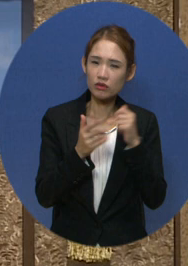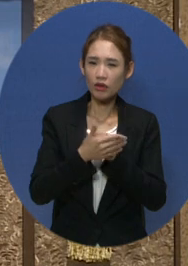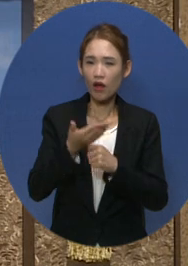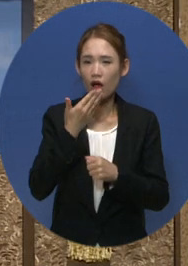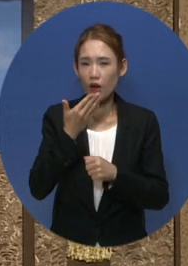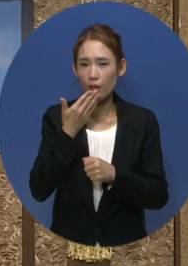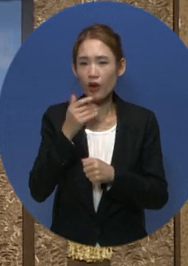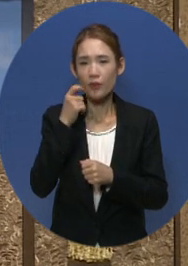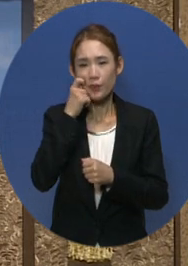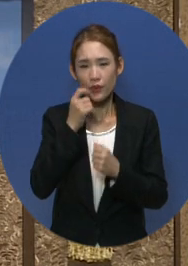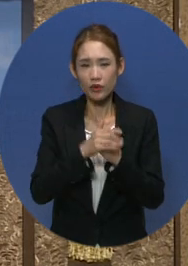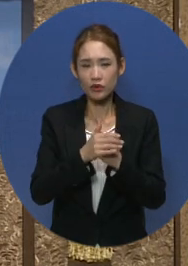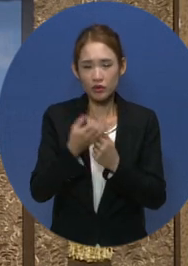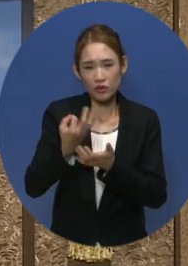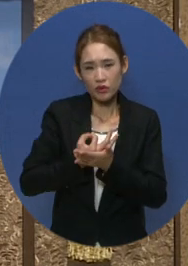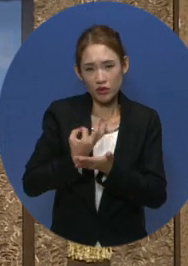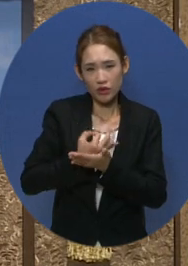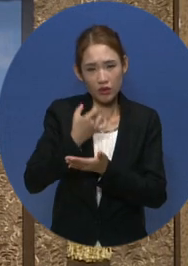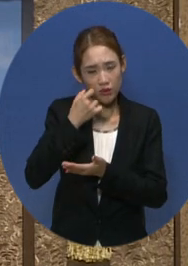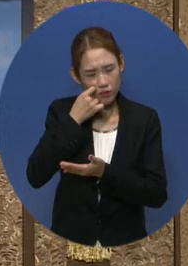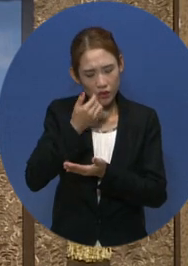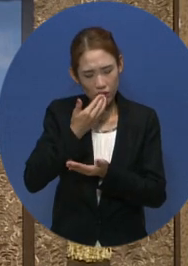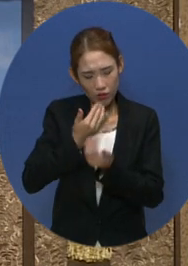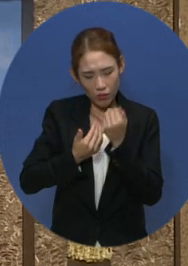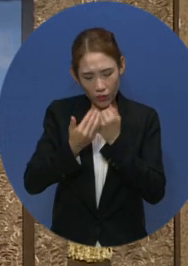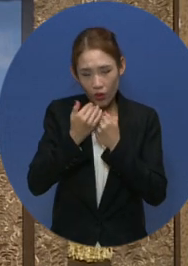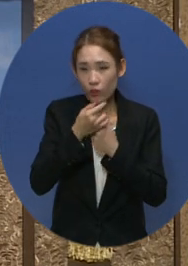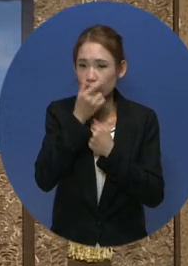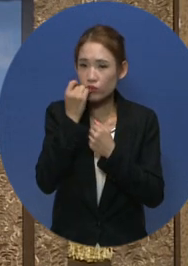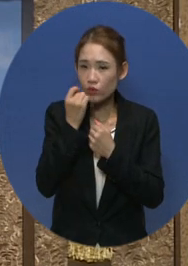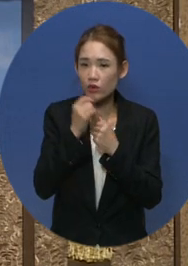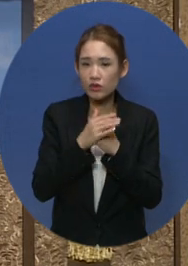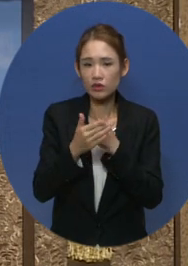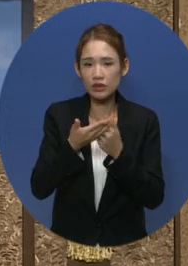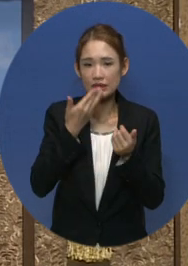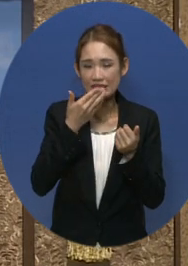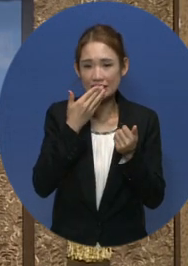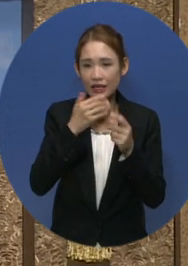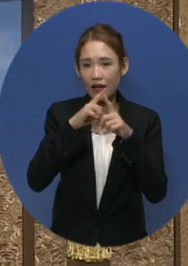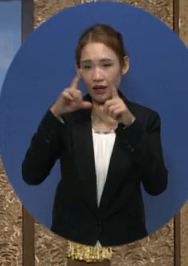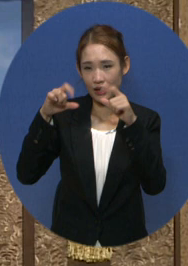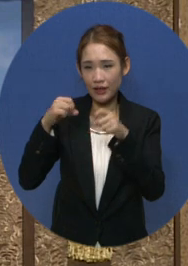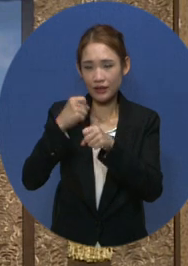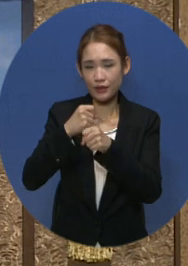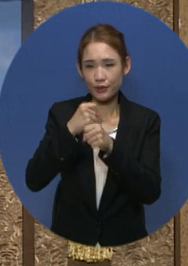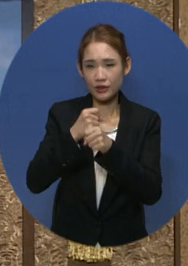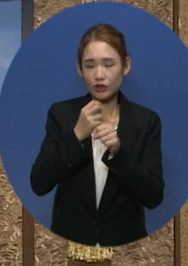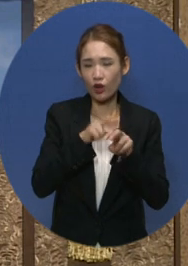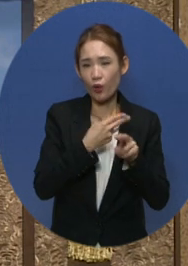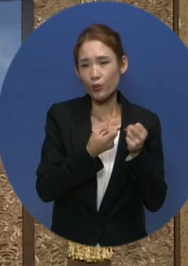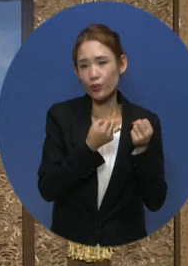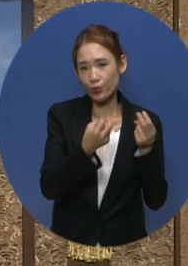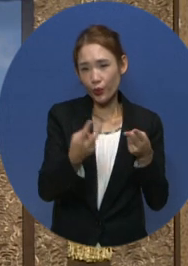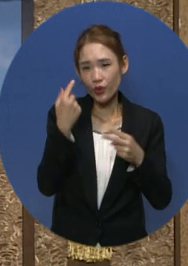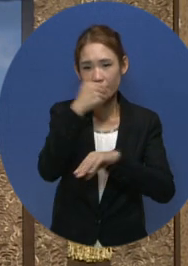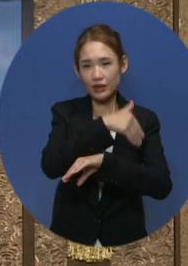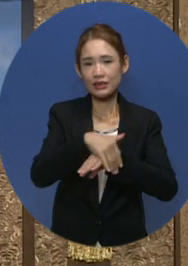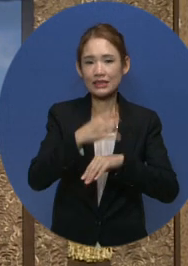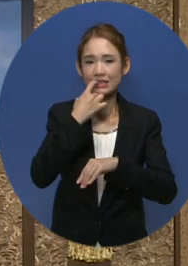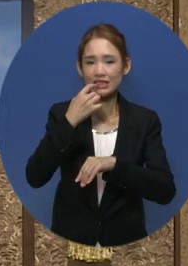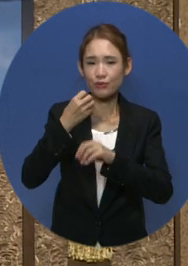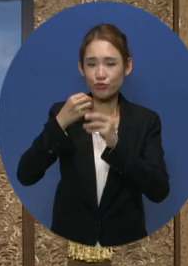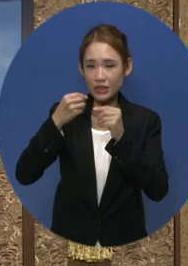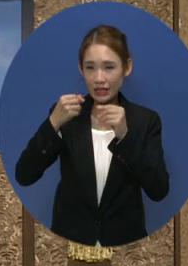하니까 돈벌이가 없어서 먹을 양식이 없거든요. 네. 그래서 이제 식량 키트를 만들어 가지고 저게 보낼 생각인데 이제